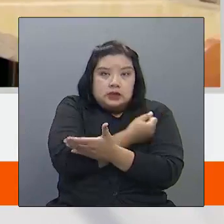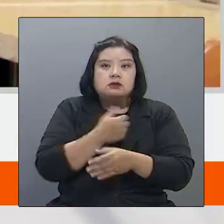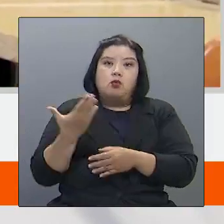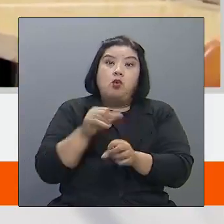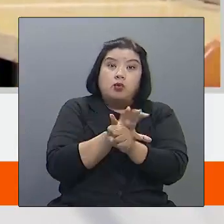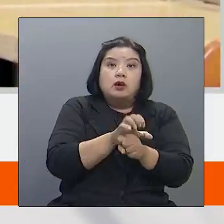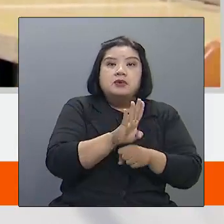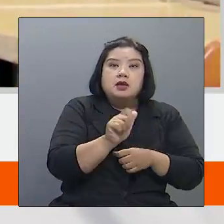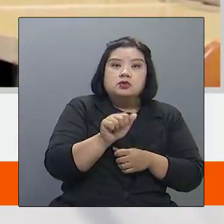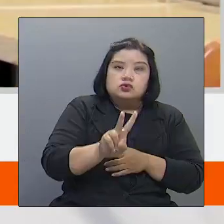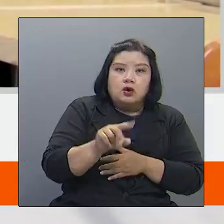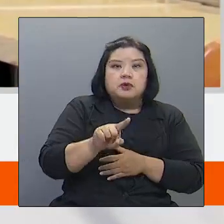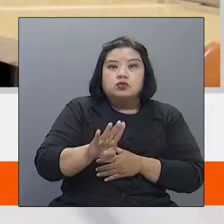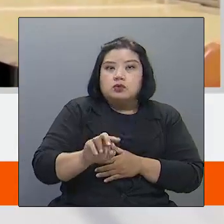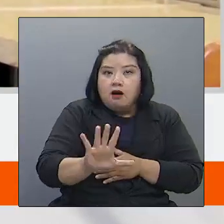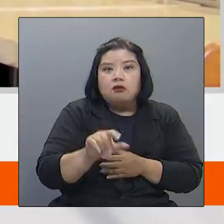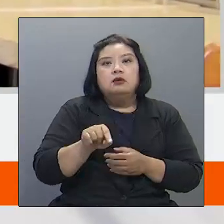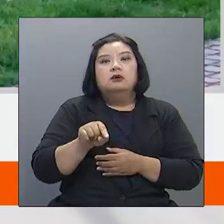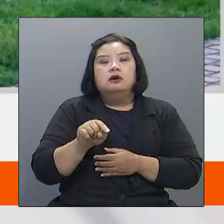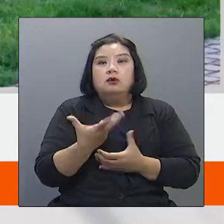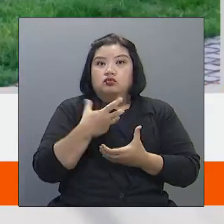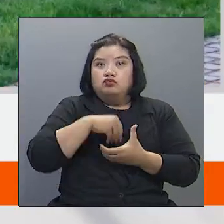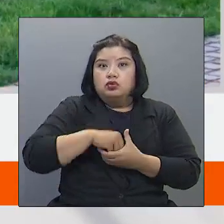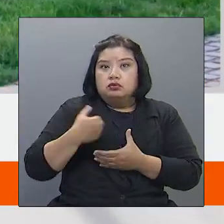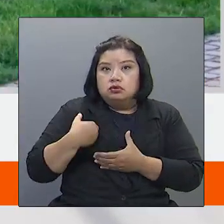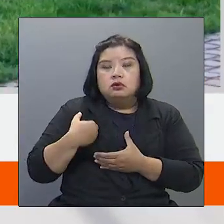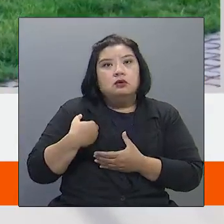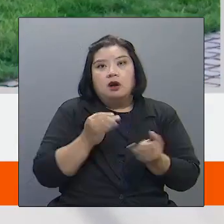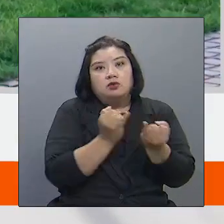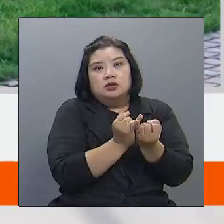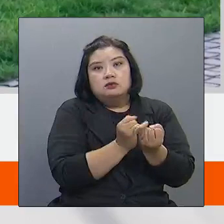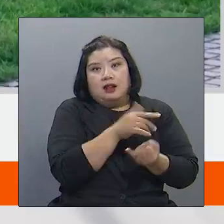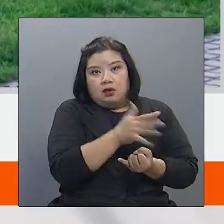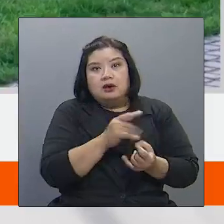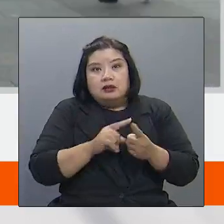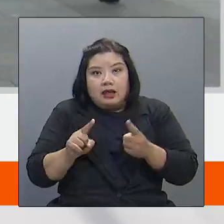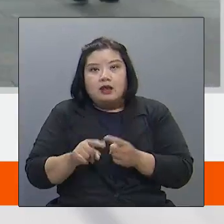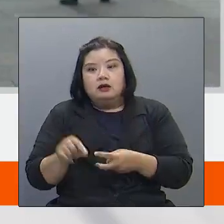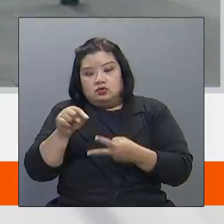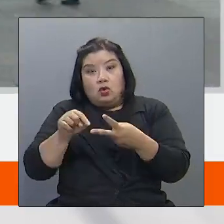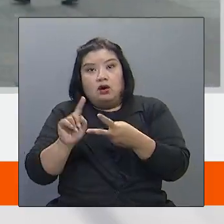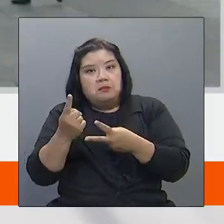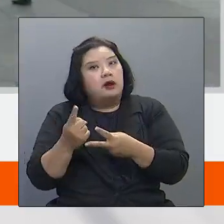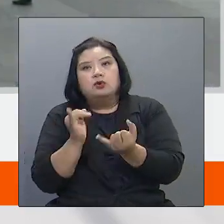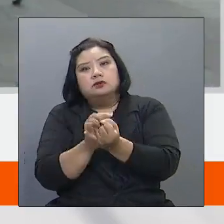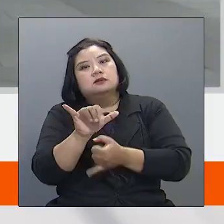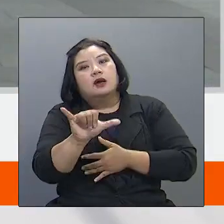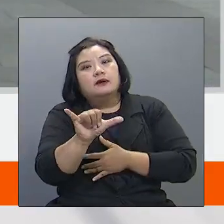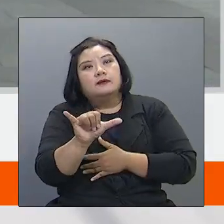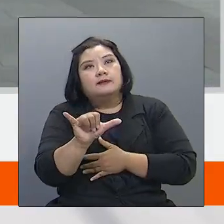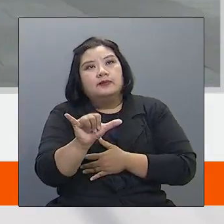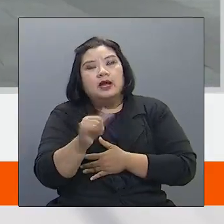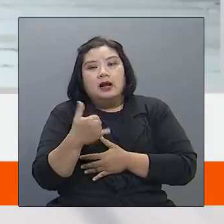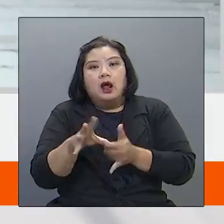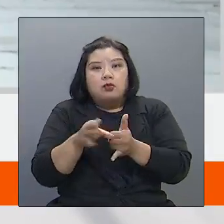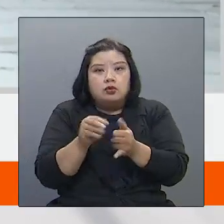BA2 BA5 เนี่ยดูเหมือนจะจับวัด2วันแล้วตัวนี้ได้น้อยกว่าสายพันธุ์อื่นๆลักษณะแบบนี้ก็จะเราก็จะเจอ